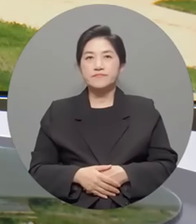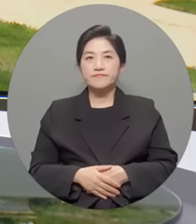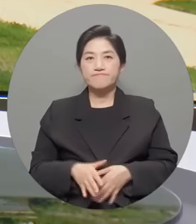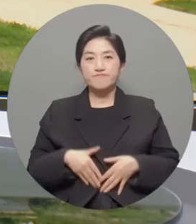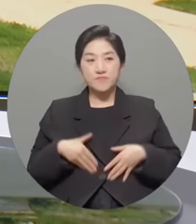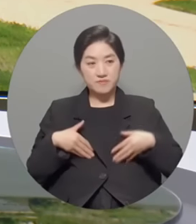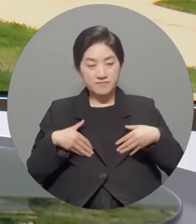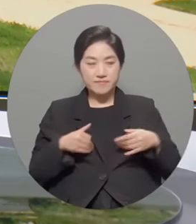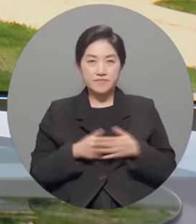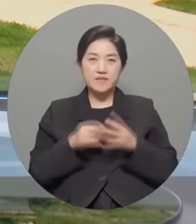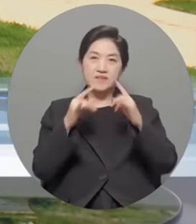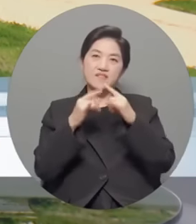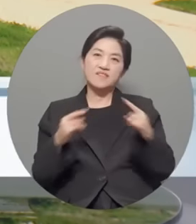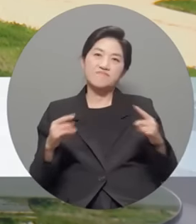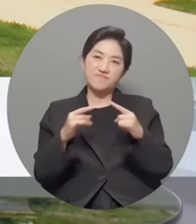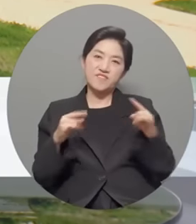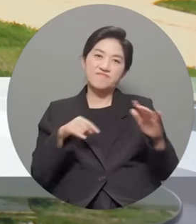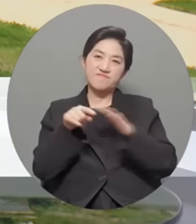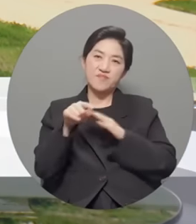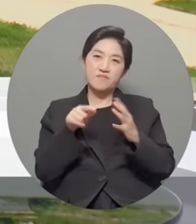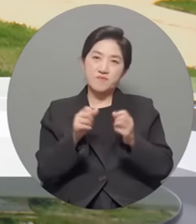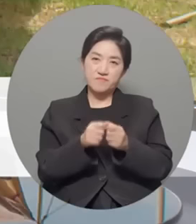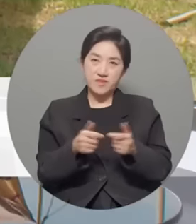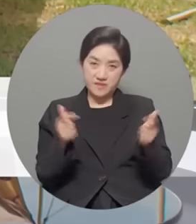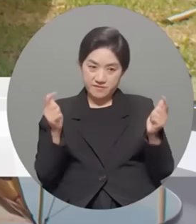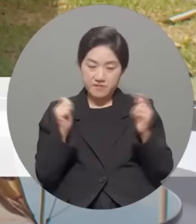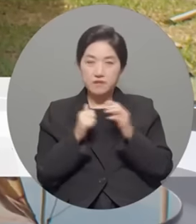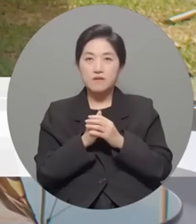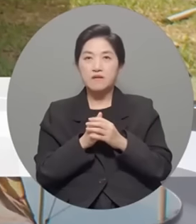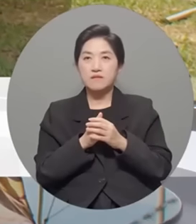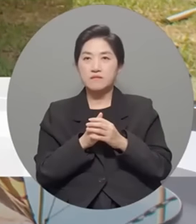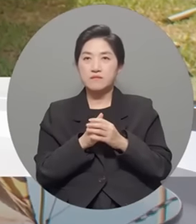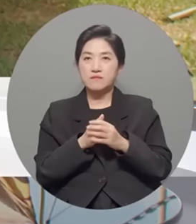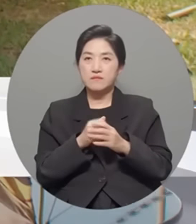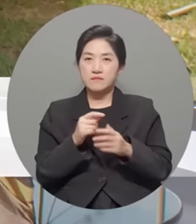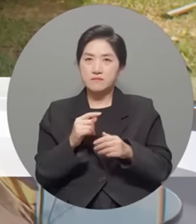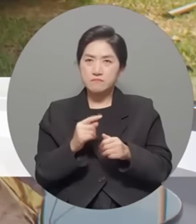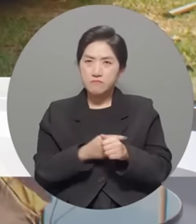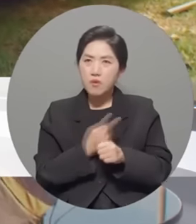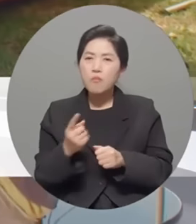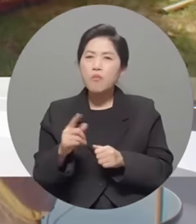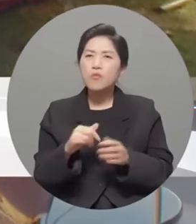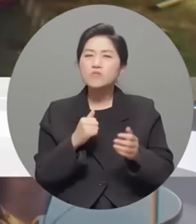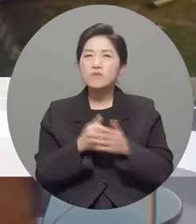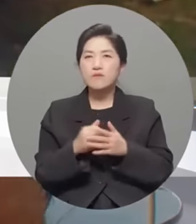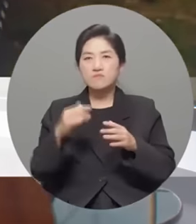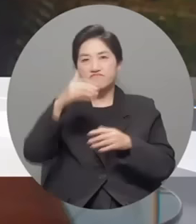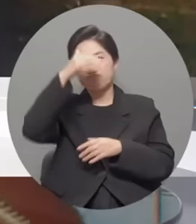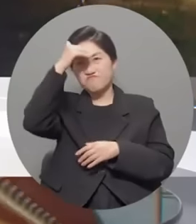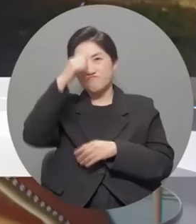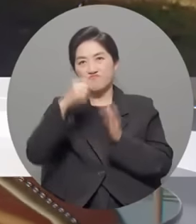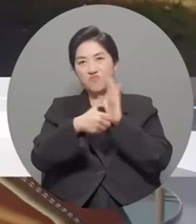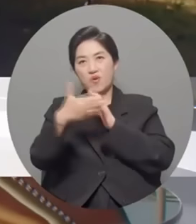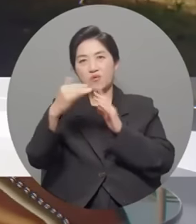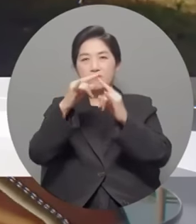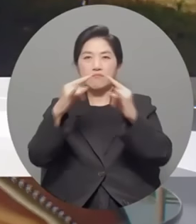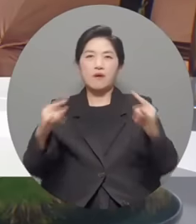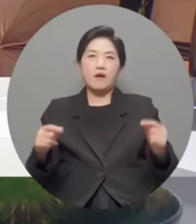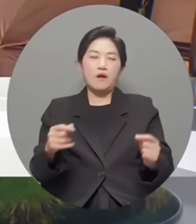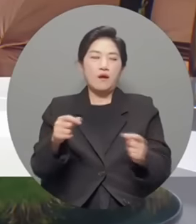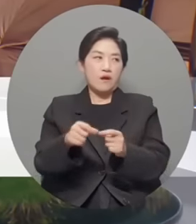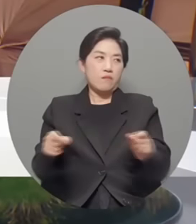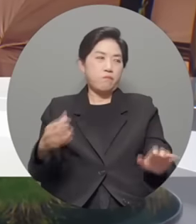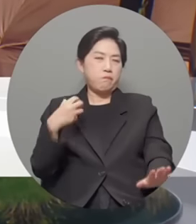날이 풀리면서 캠핑하시는 분들 많아졌죠. 덩달아 경치가 좋은 자리에 텐트를 설치해놓고 오랫동안